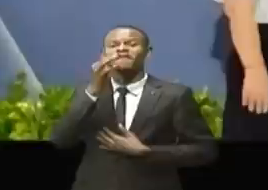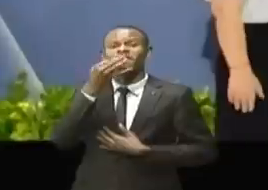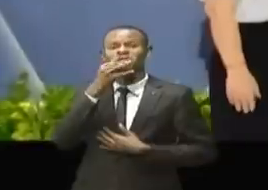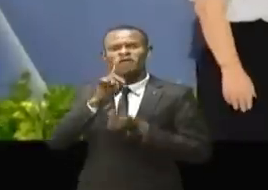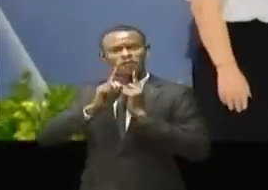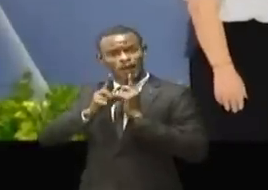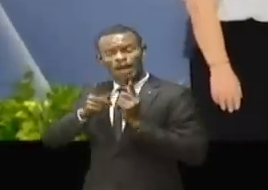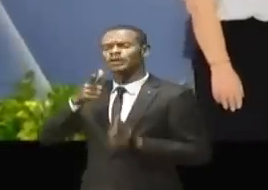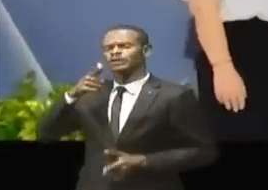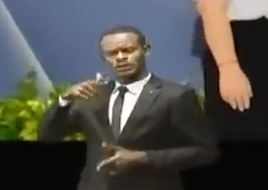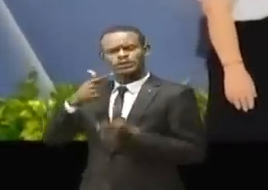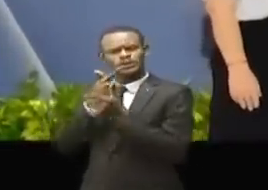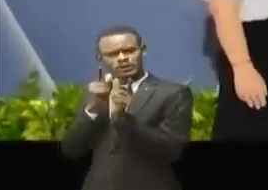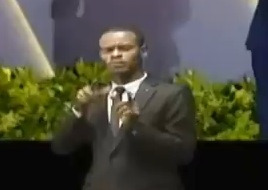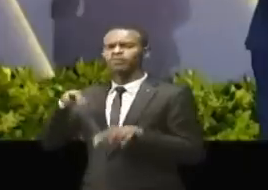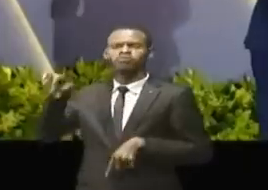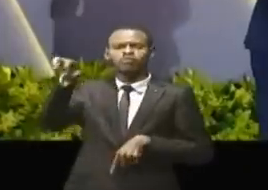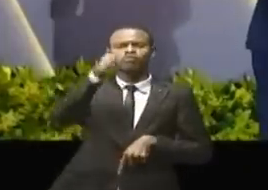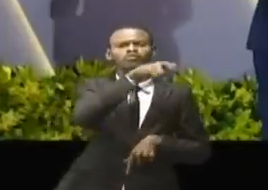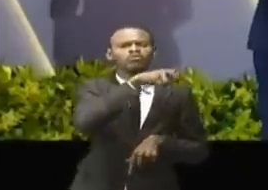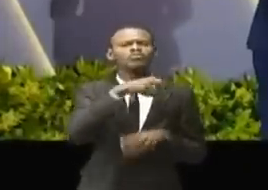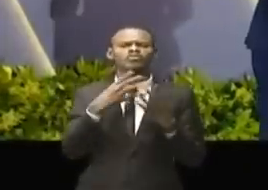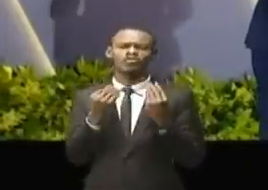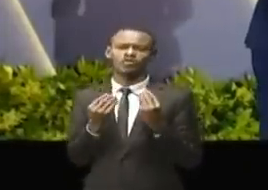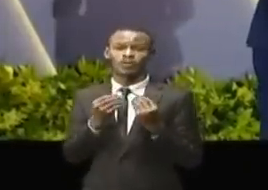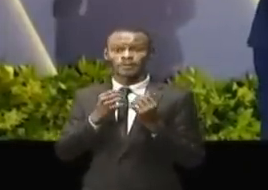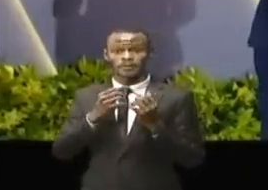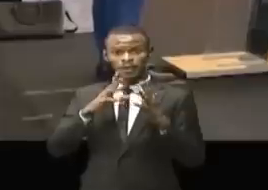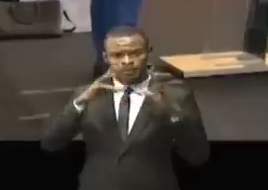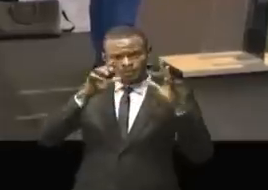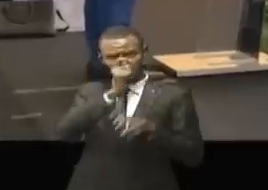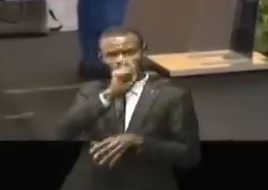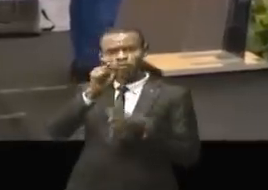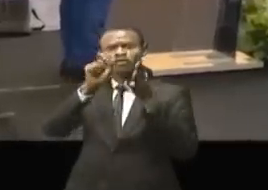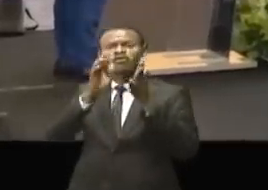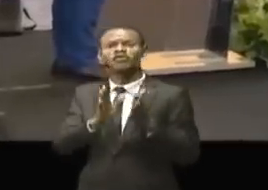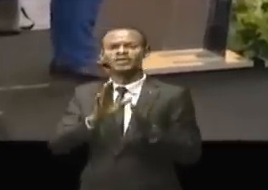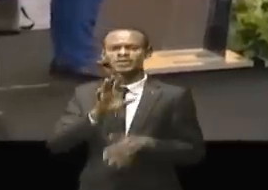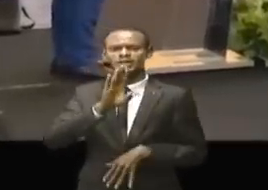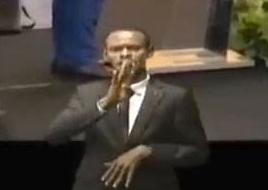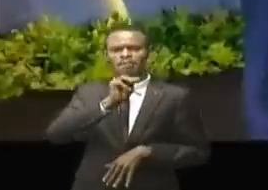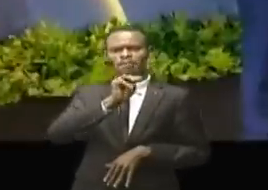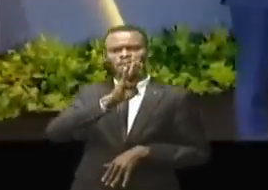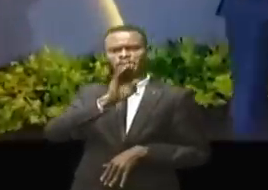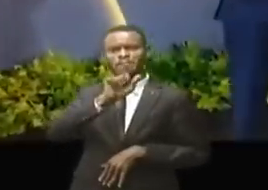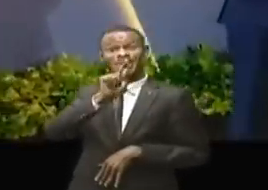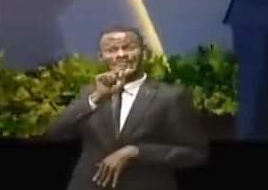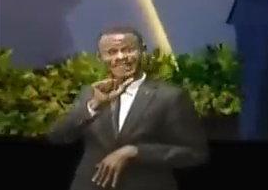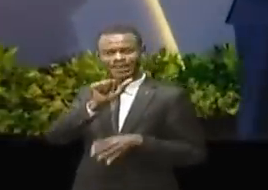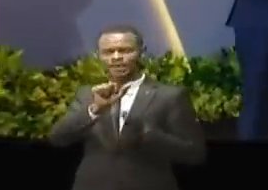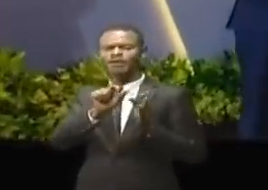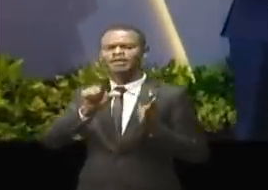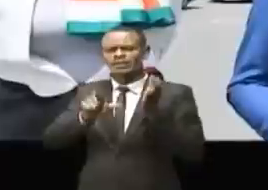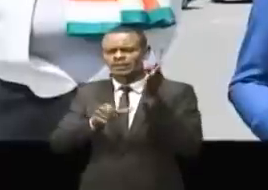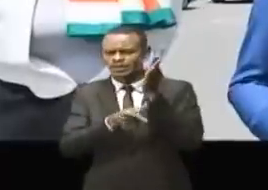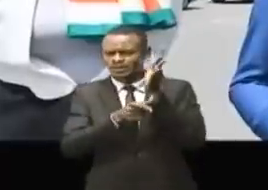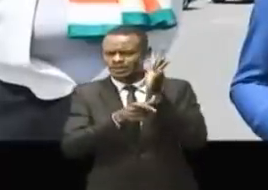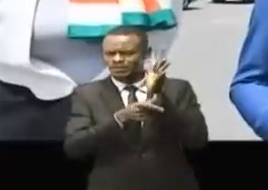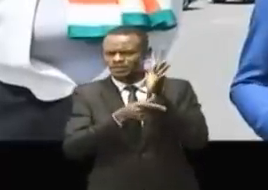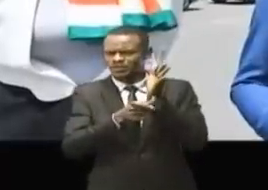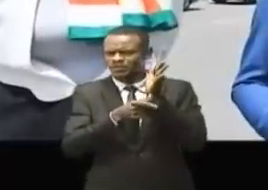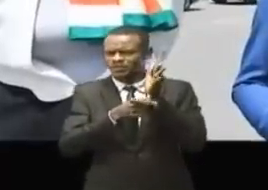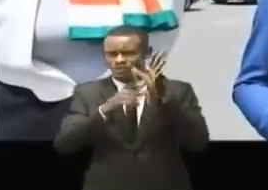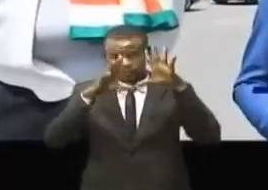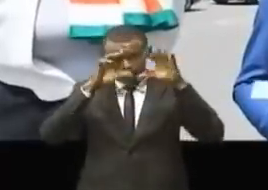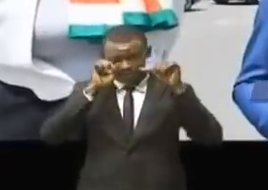s'est associé aux autres intervenants, a fait quelques recommandations proposant les facilités dans l'espace francophone. Nous avons tenu